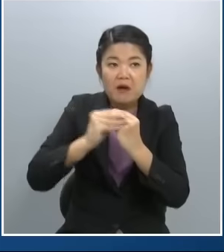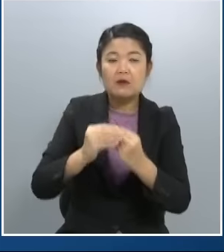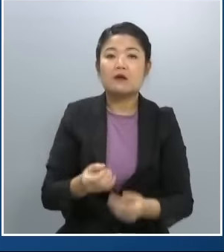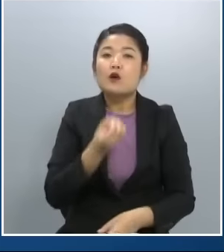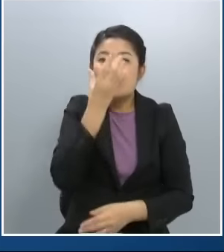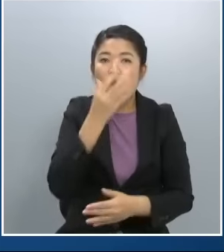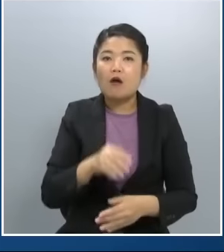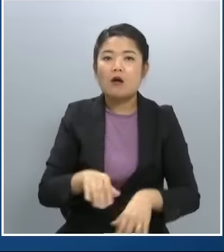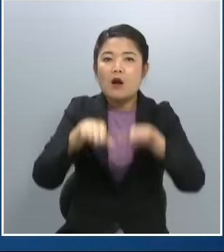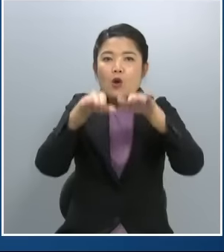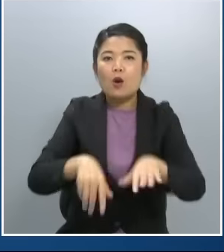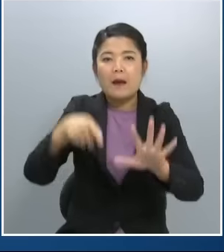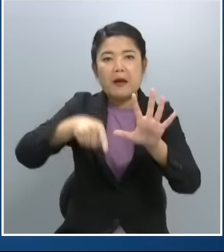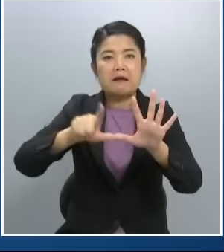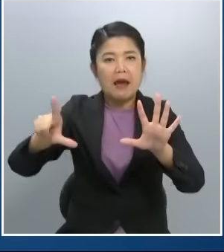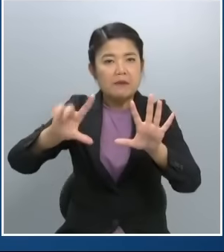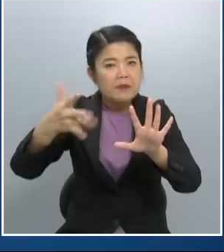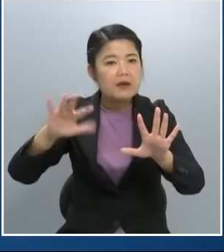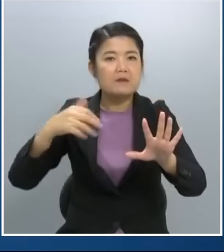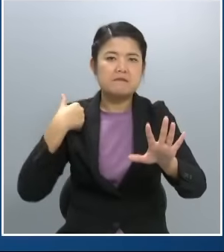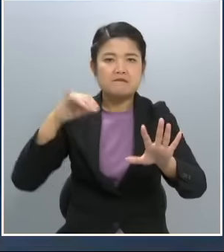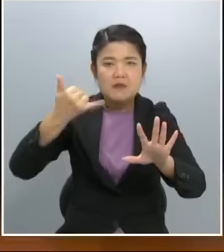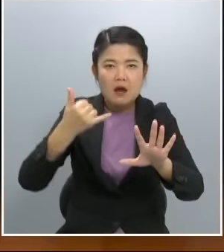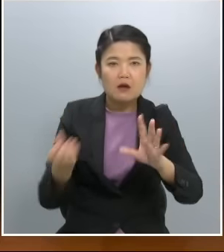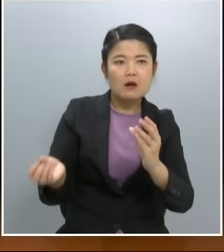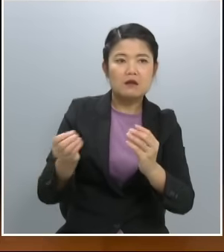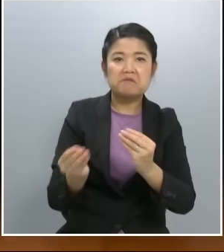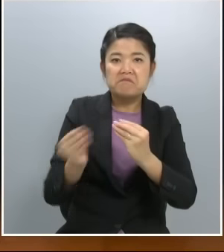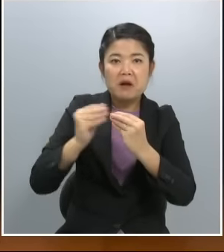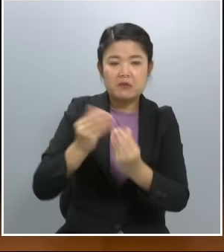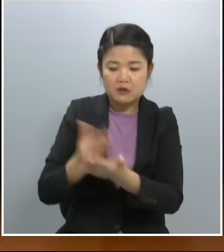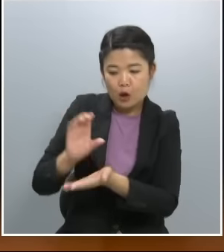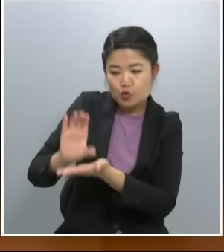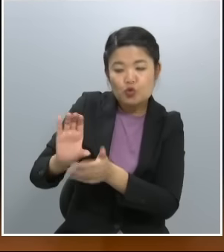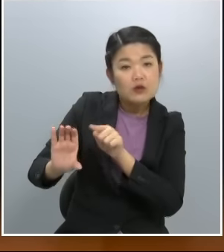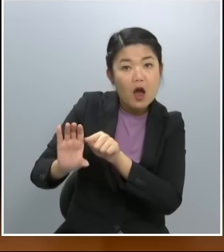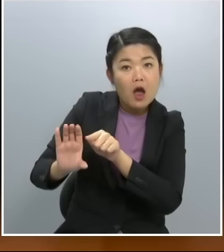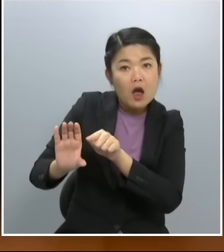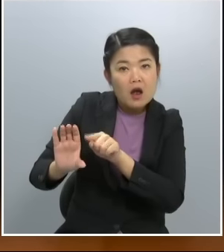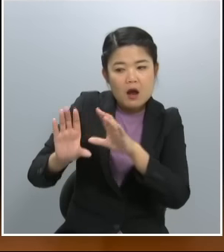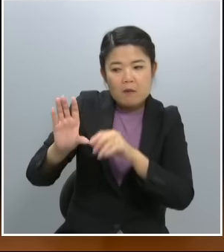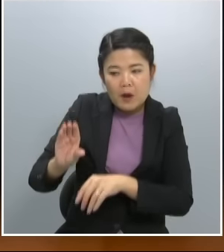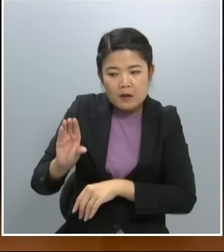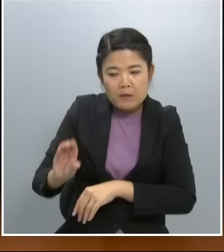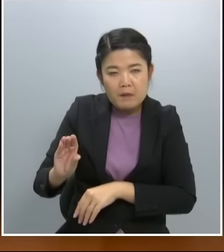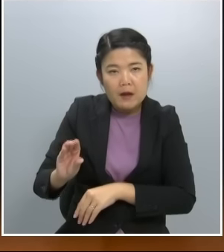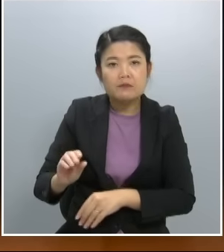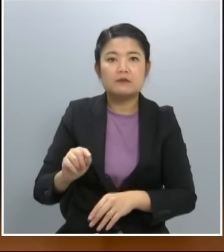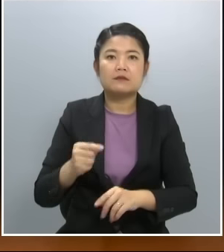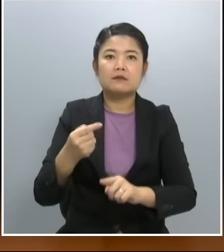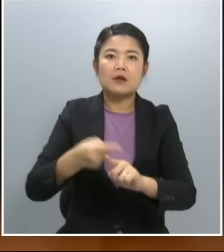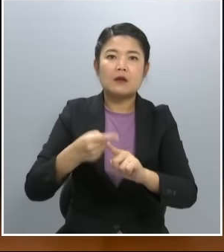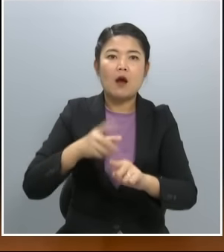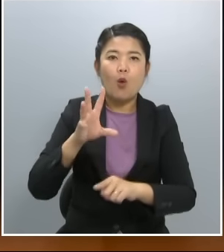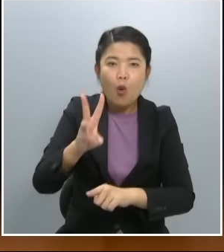ไป 5,000 ล้านแล้วมันจะทำให้เกิดต้นทุนที่ทำให้หนี้เงินต้นลดลงช้าไปครึ่งปีทั้งก